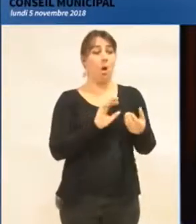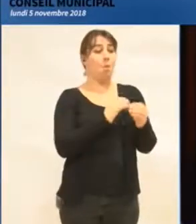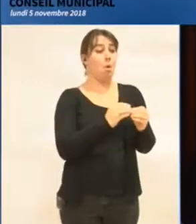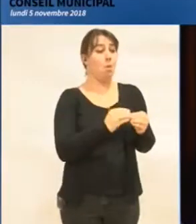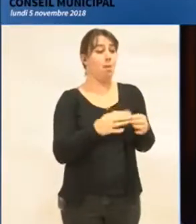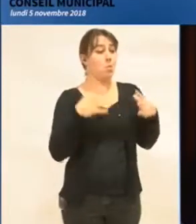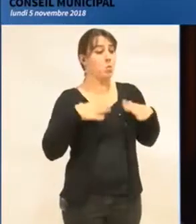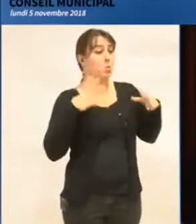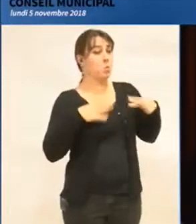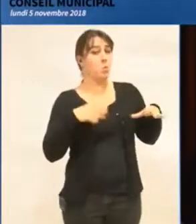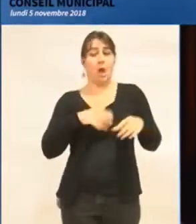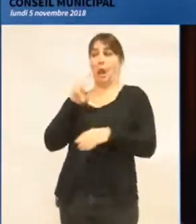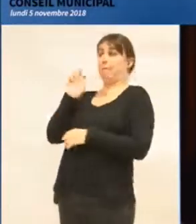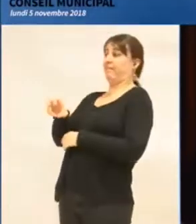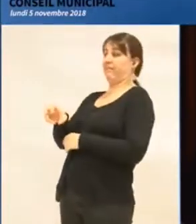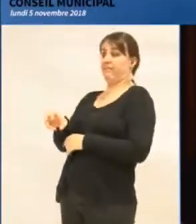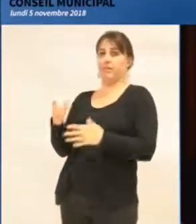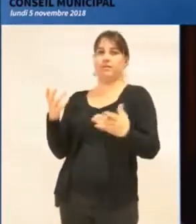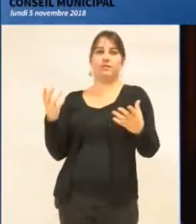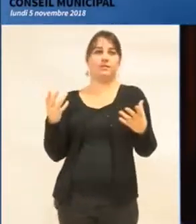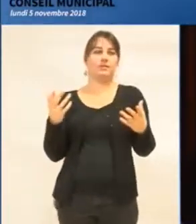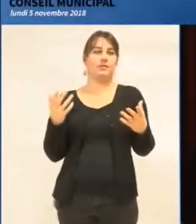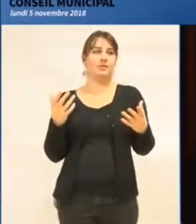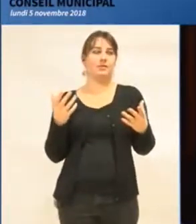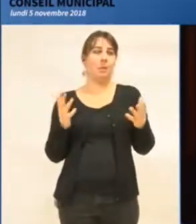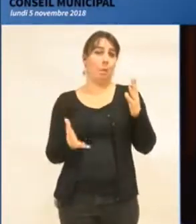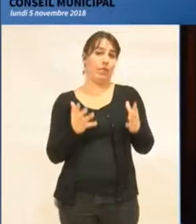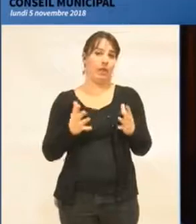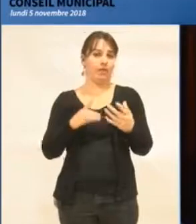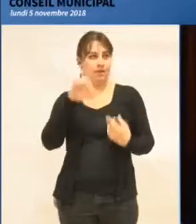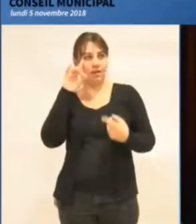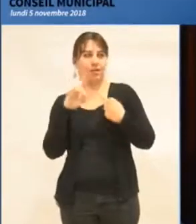aurait permis de dire simplement quelques points essentiels.